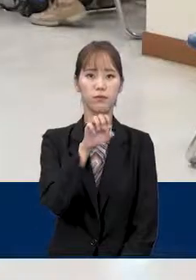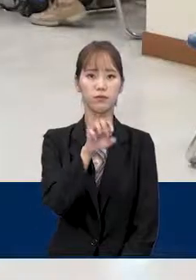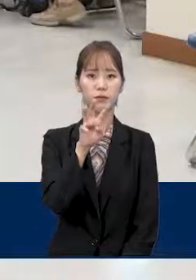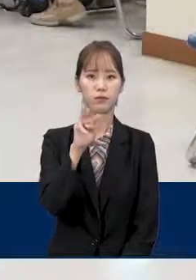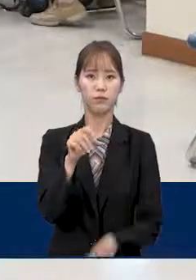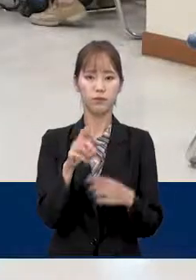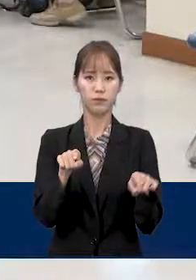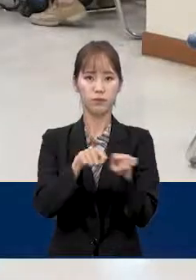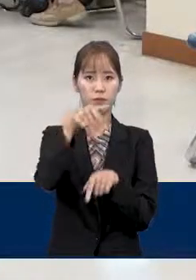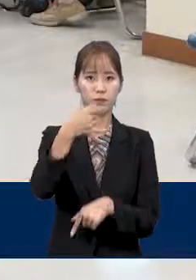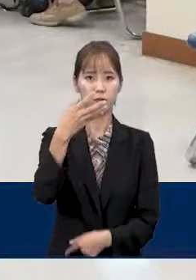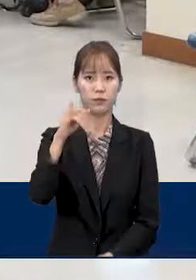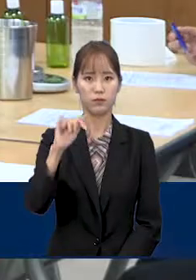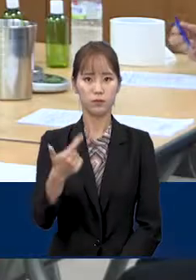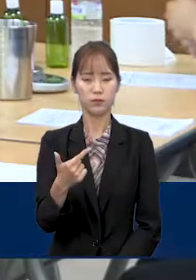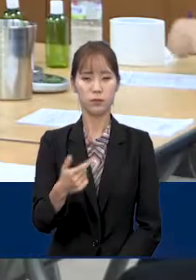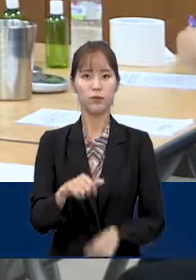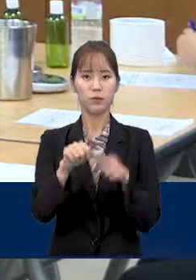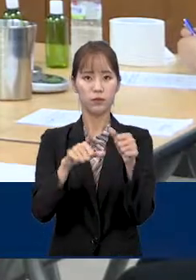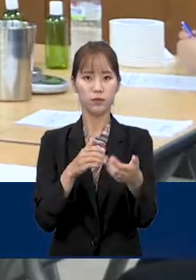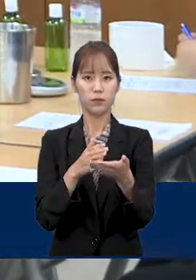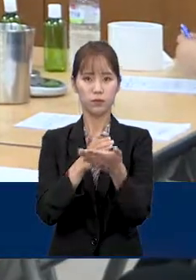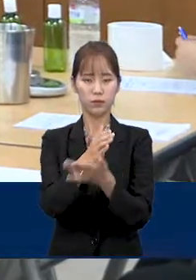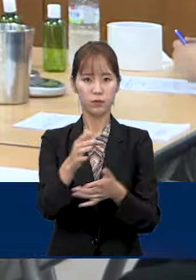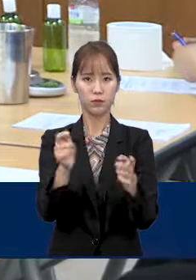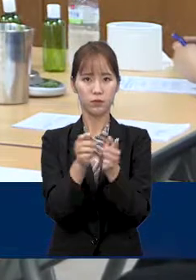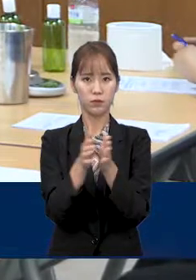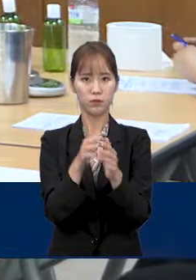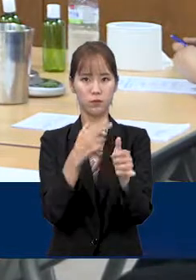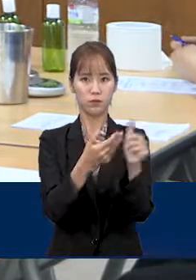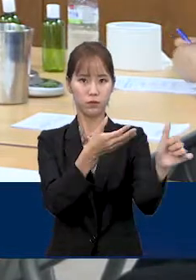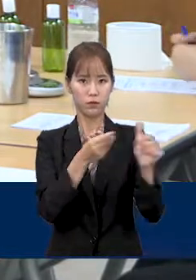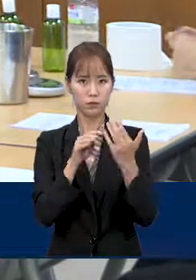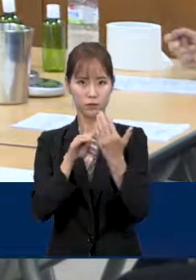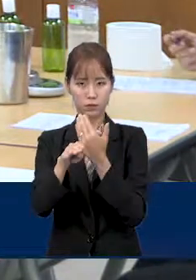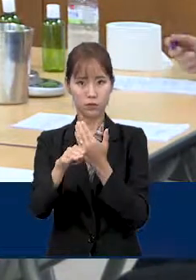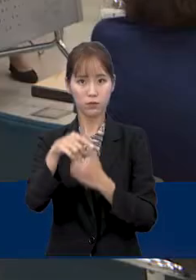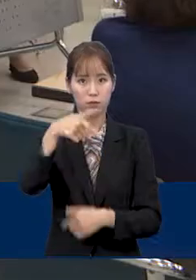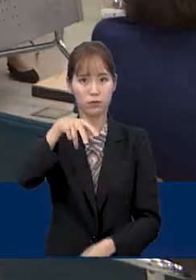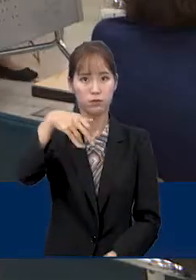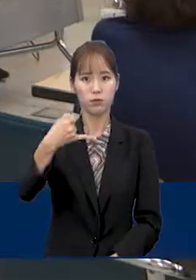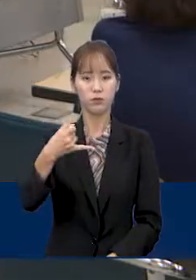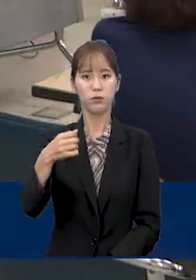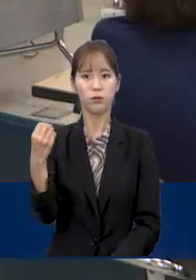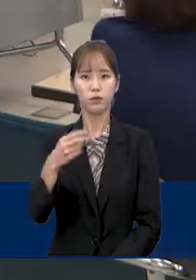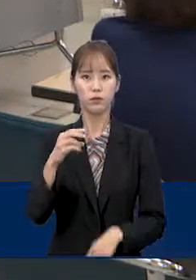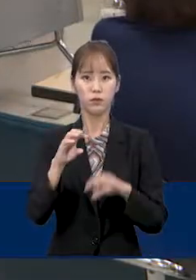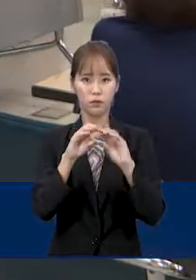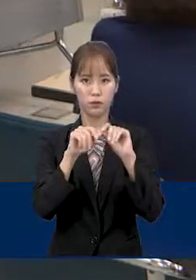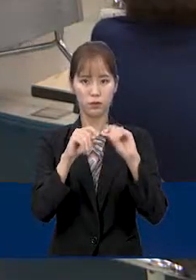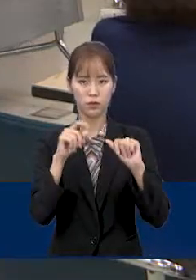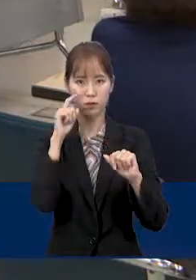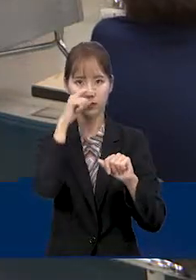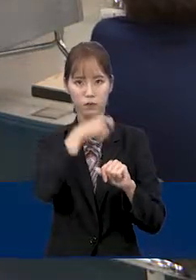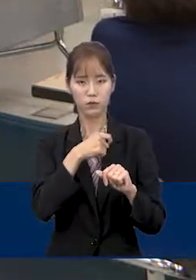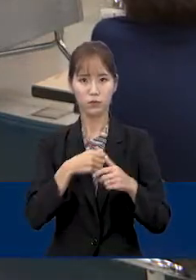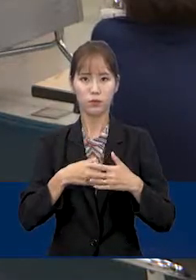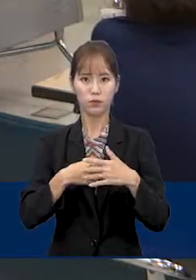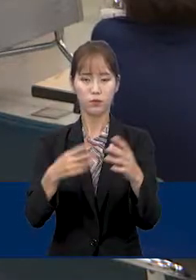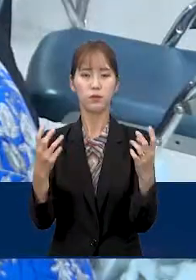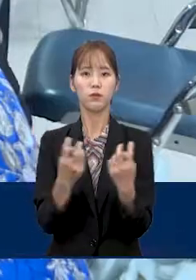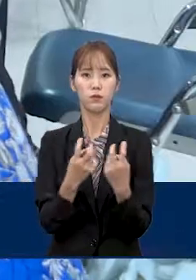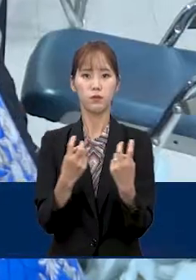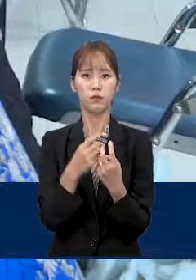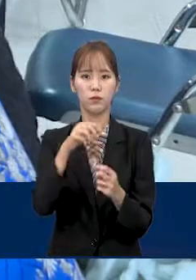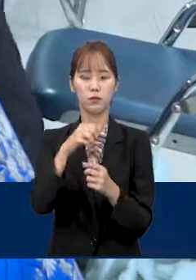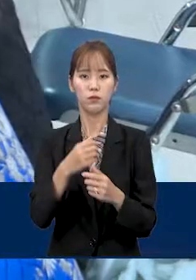EM과 함께하는 그린 아카데미는 환경부에서 비축한 강사를 초빙해 온실가스와 미세먼지 저감 실천 방법, EM